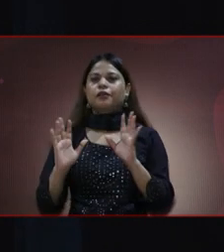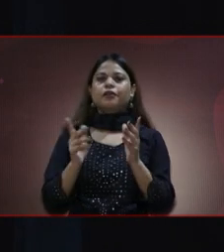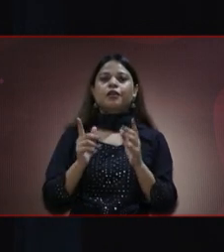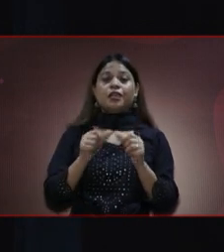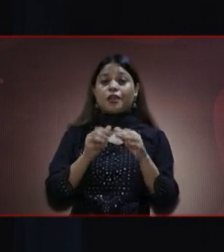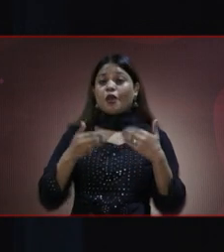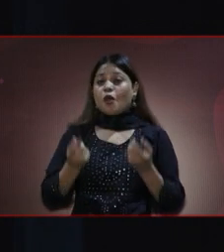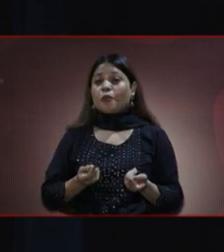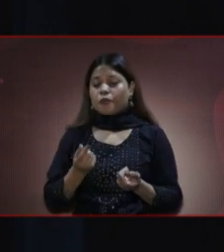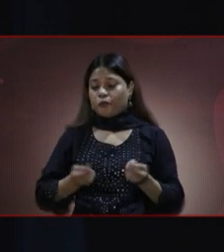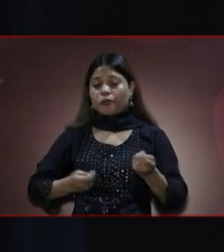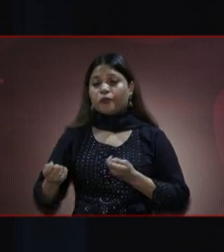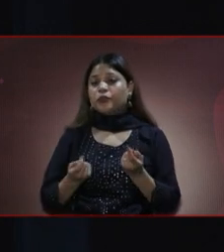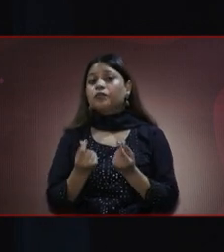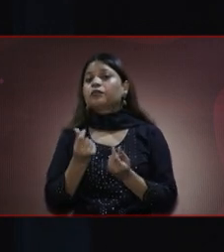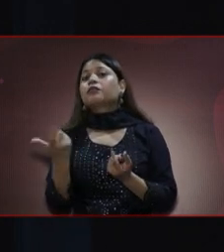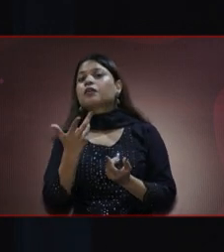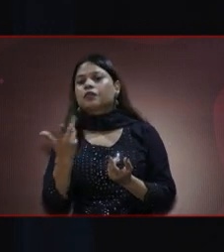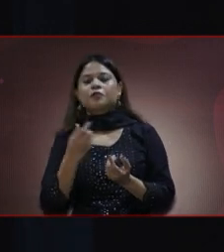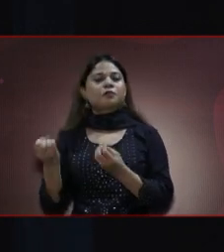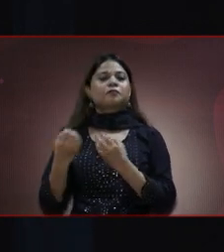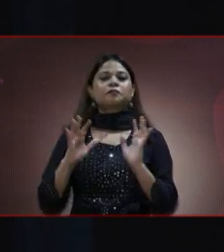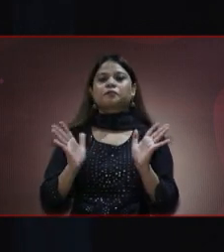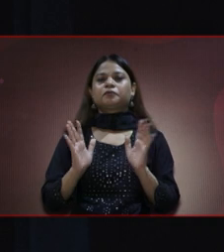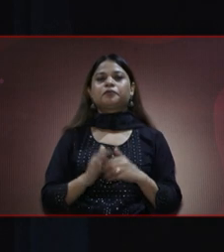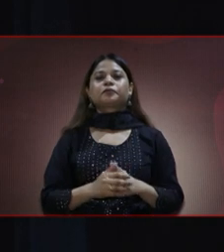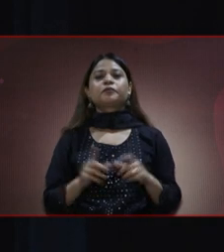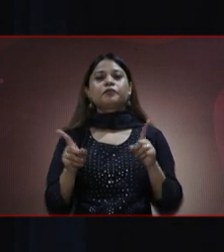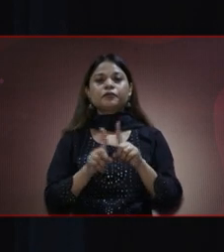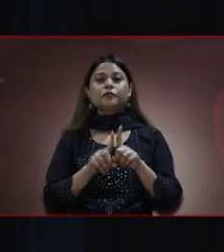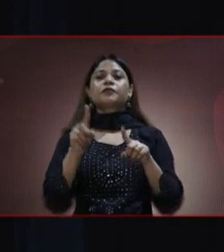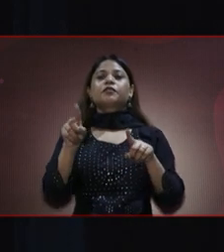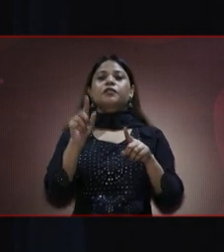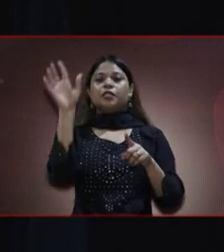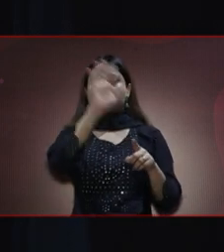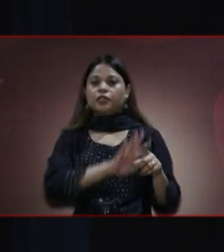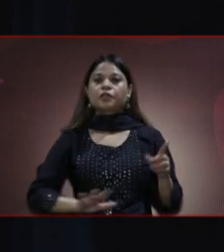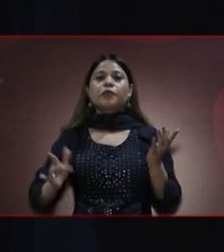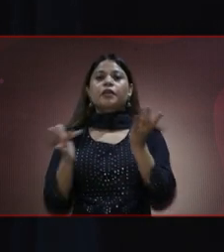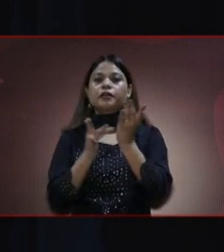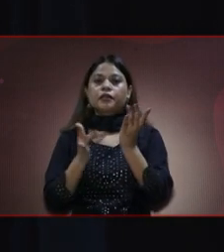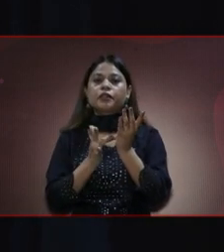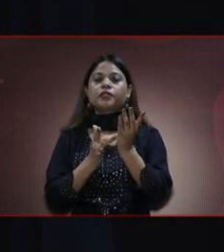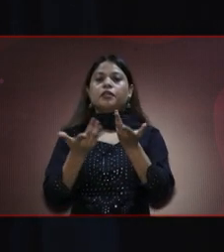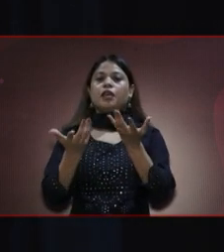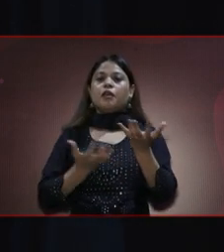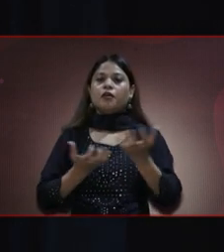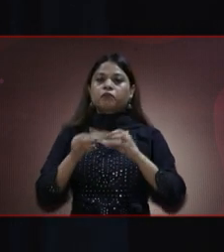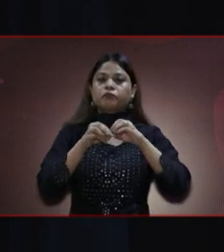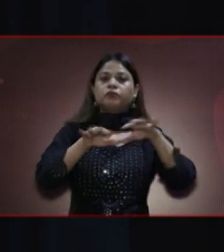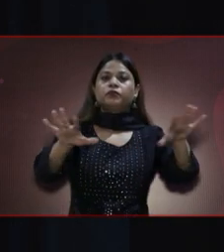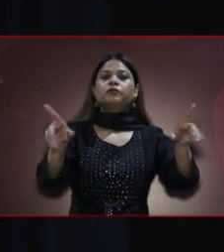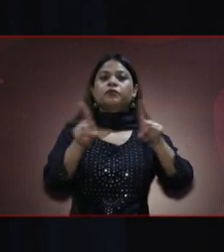आज NCERT ने एक डिजिटल मार्केटिंग का एक नया इनिशिएटिव शुरू